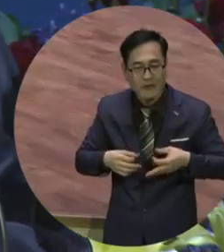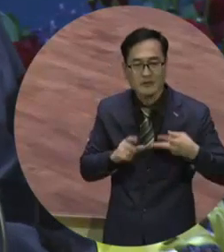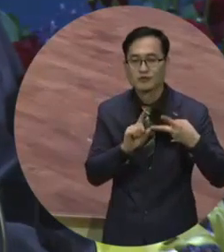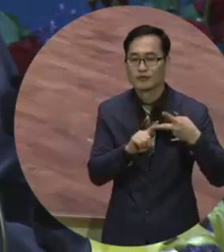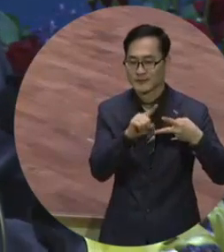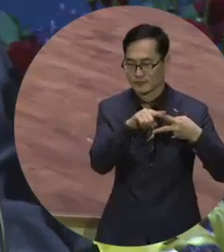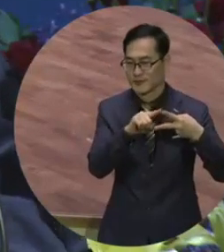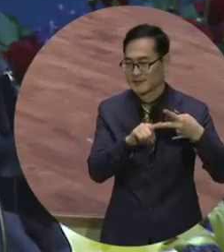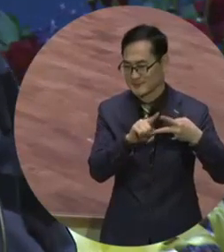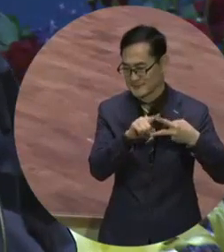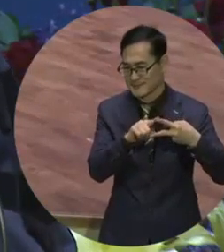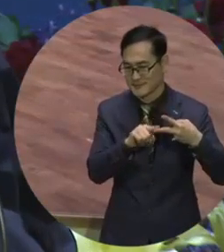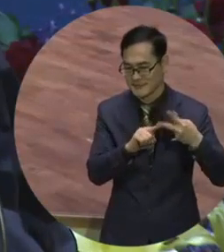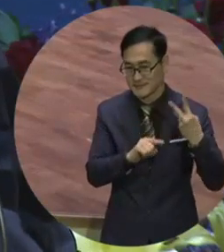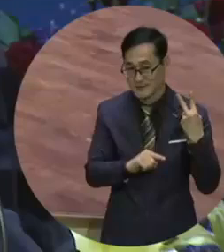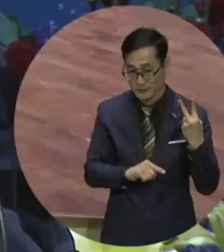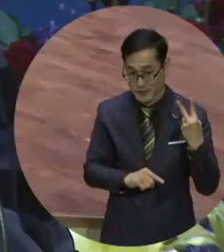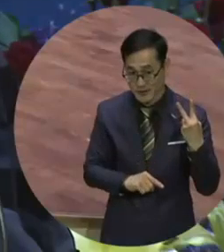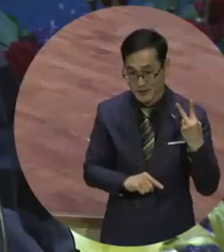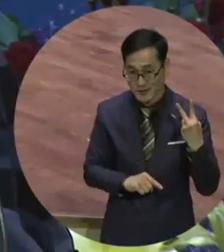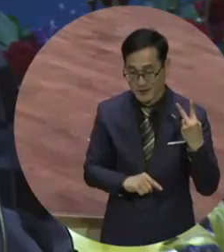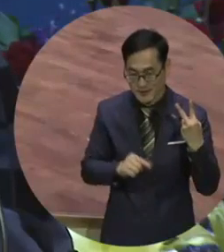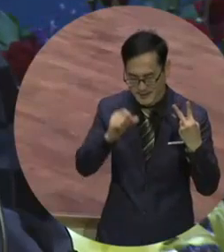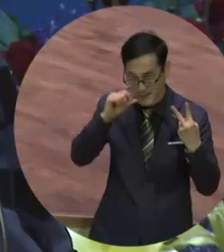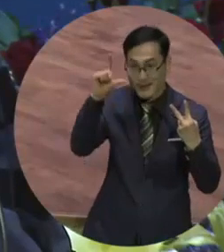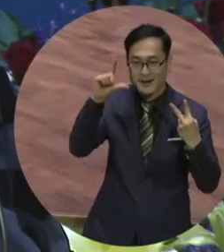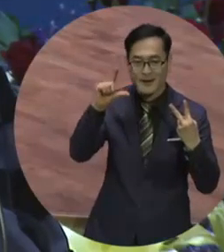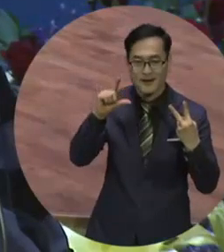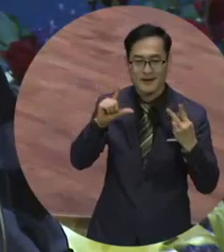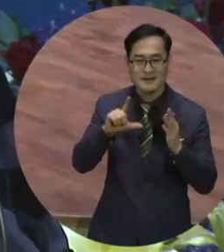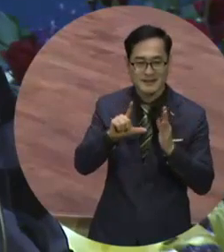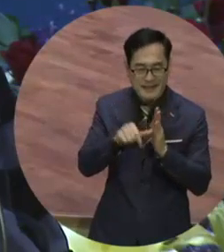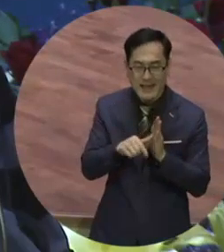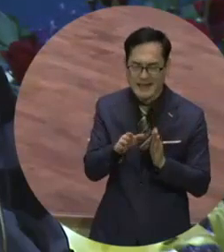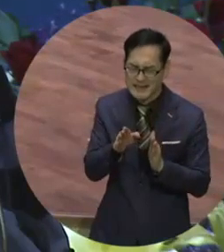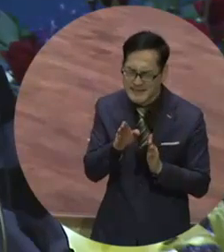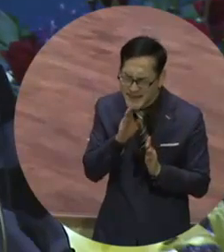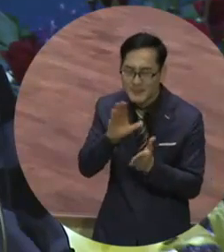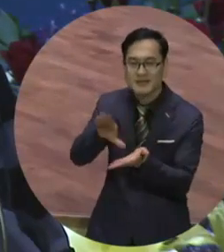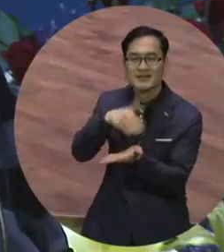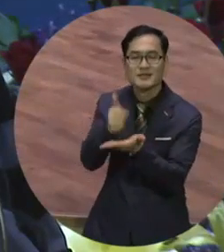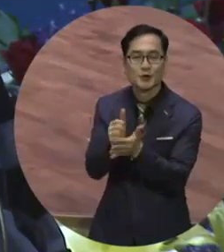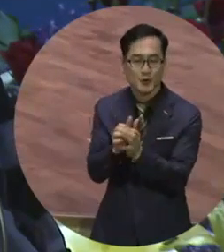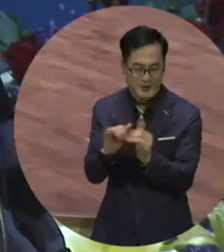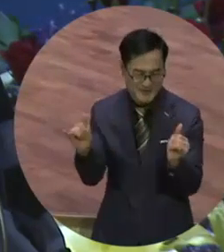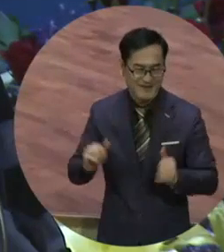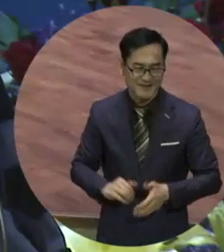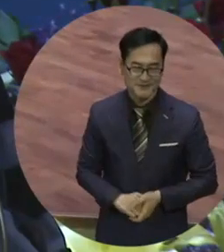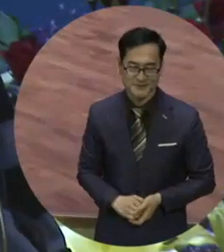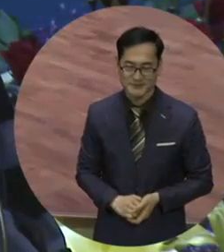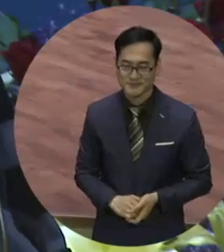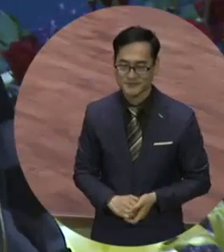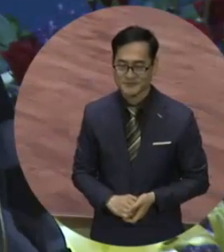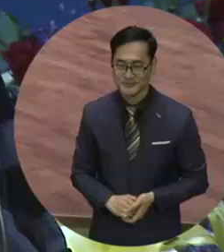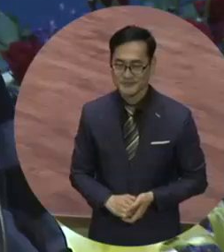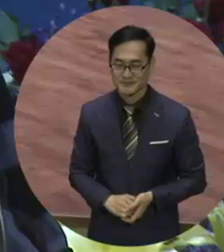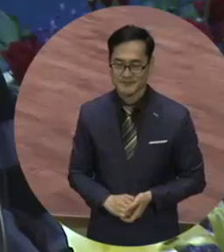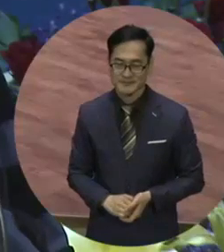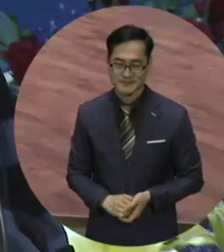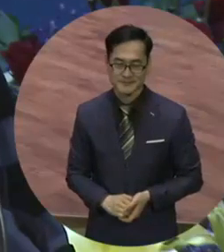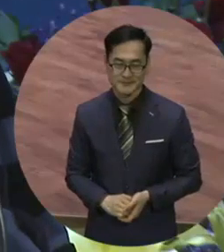이 소중한 의미와 가치를 깨달았을 때 진정한 그리스도인이 된다. 그 말이에요.